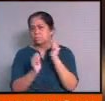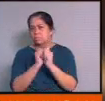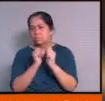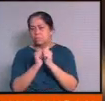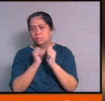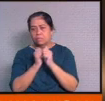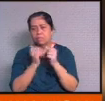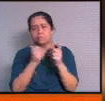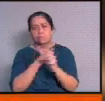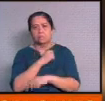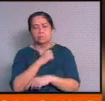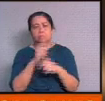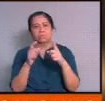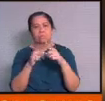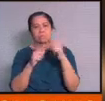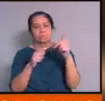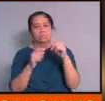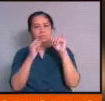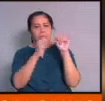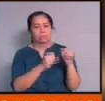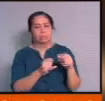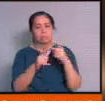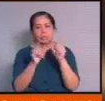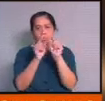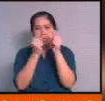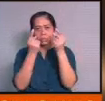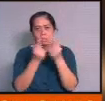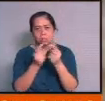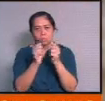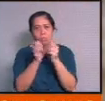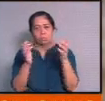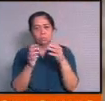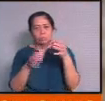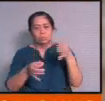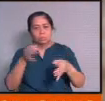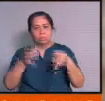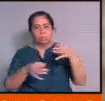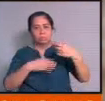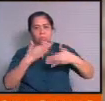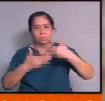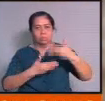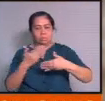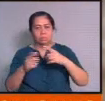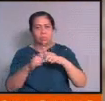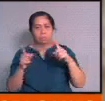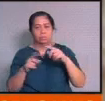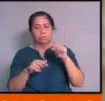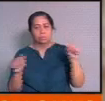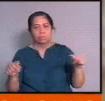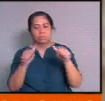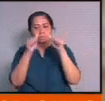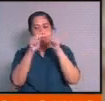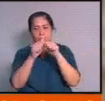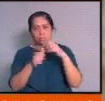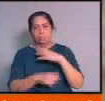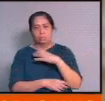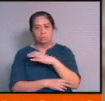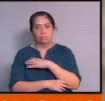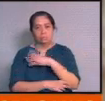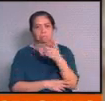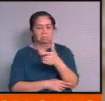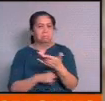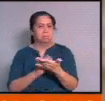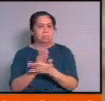ay nagpapataw ng parusa sa isang individual o grupo ng walang paglilitis. Pero sabi ni Albay Congressman Ed Zalagman,